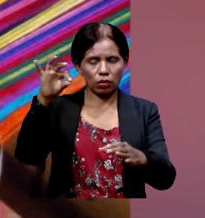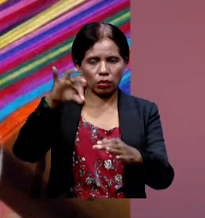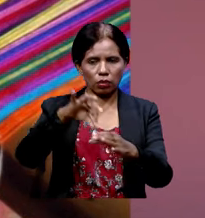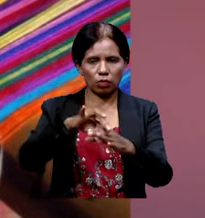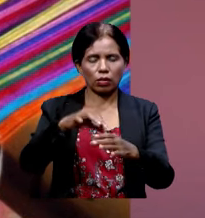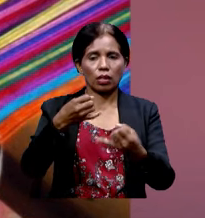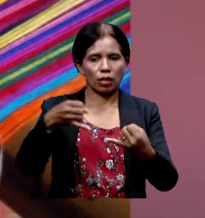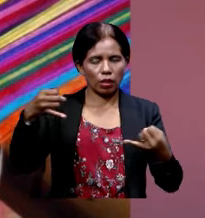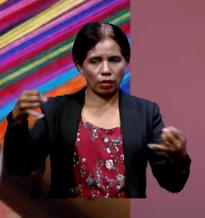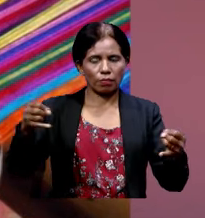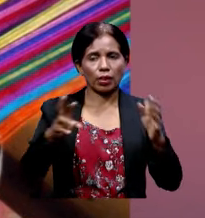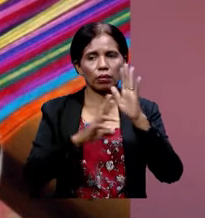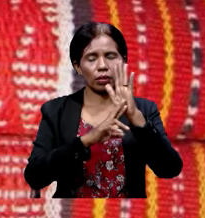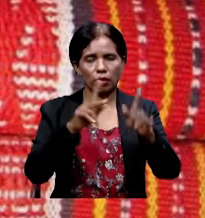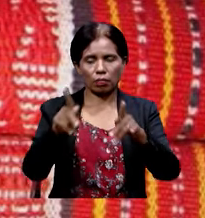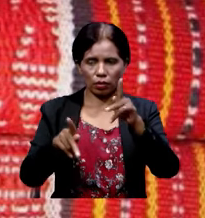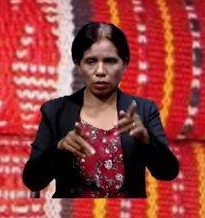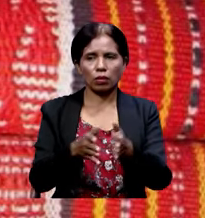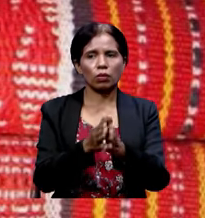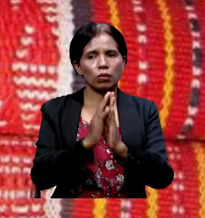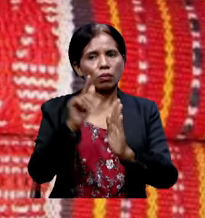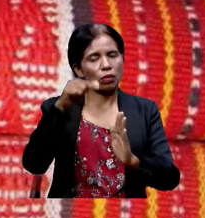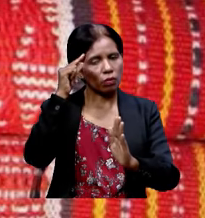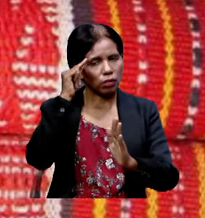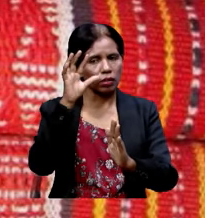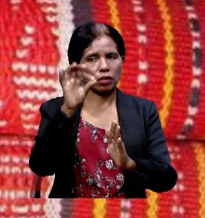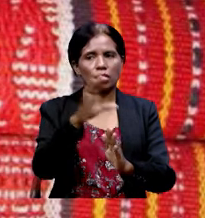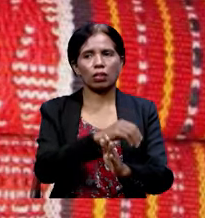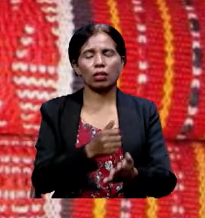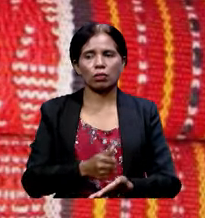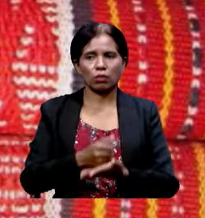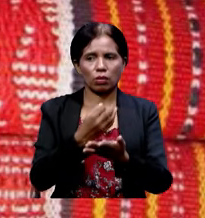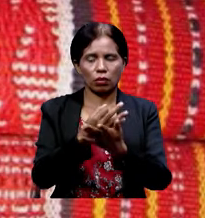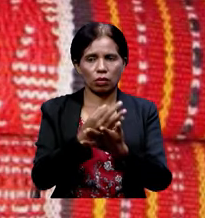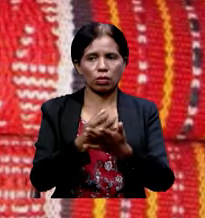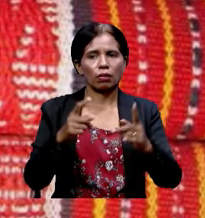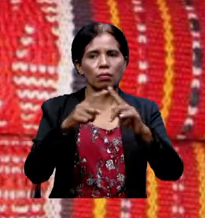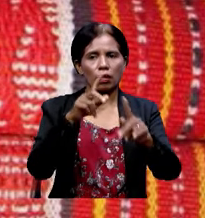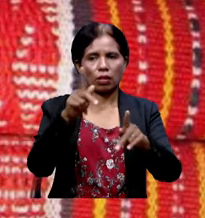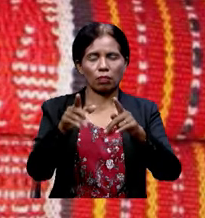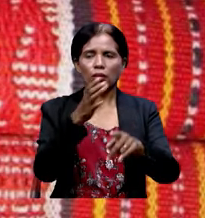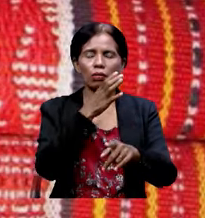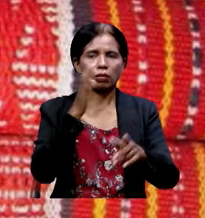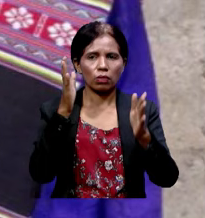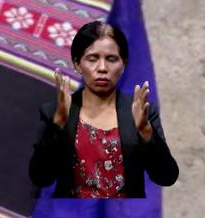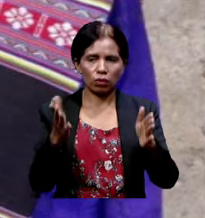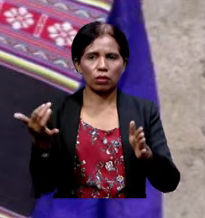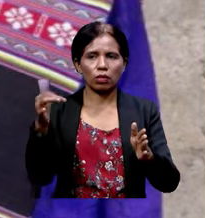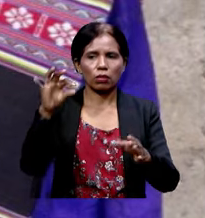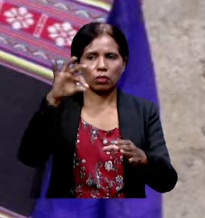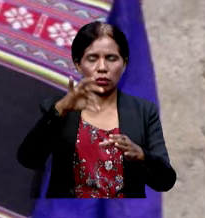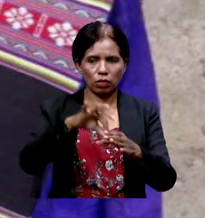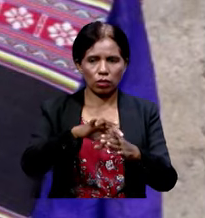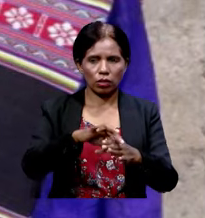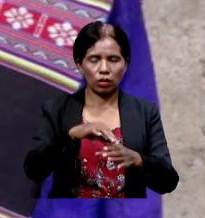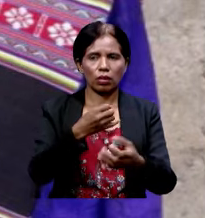original lune representante povu ne husu ba governo desia atau apoio fundo rumah ba povu agrikultor sira atau kuda kabas original lune